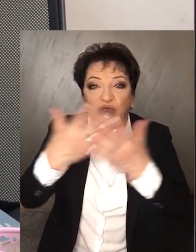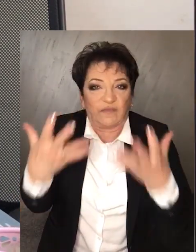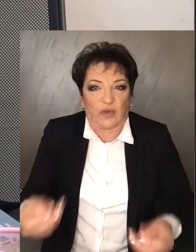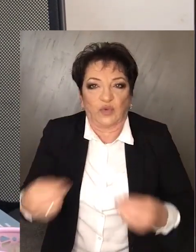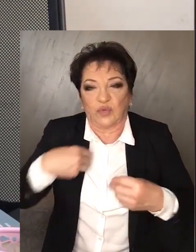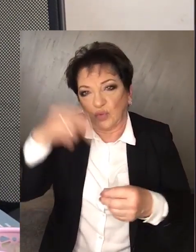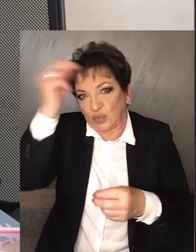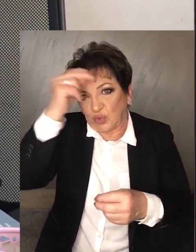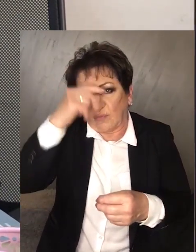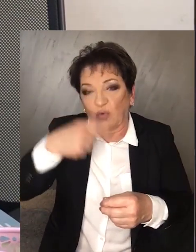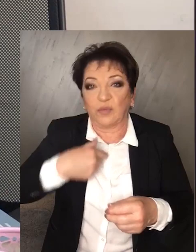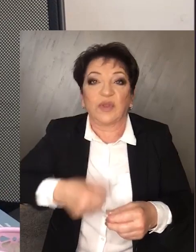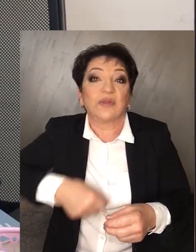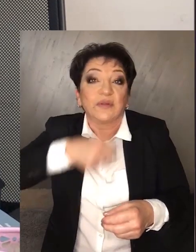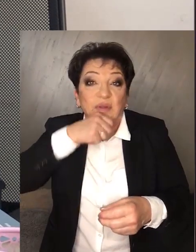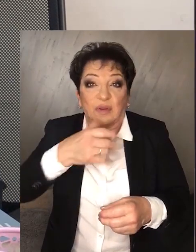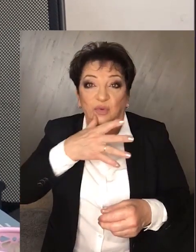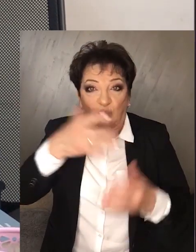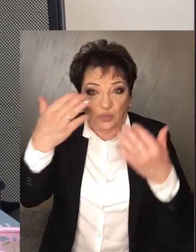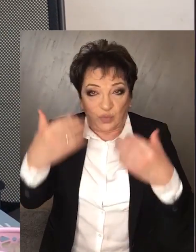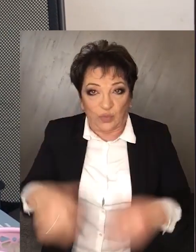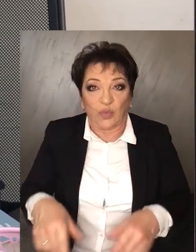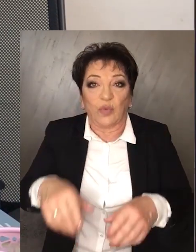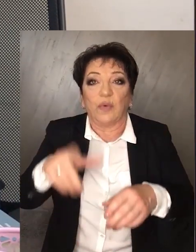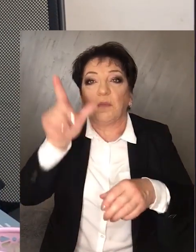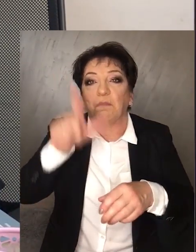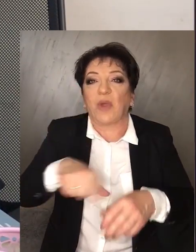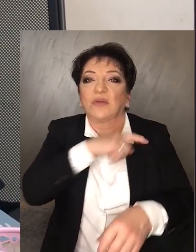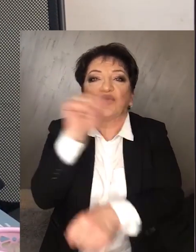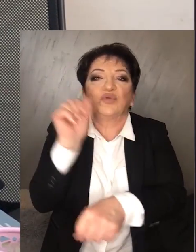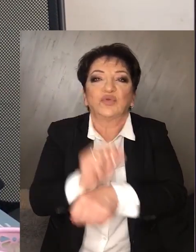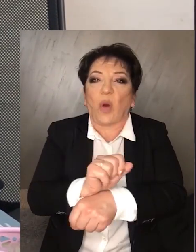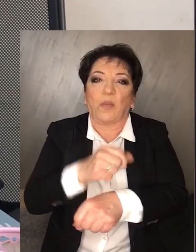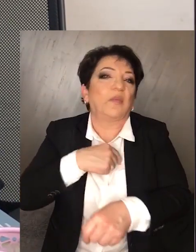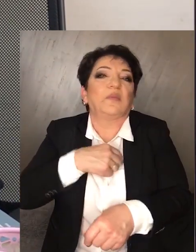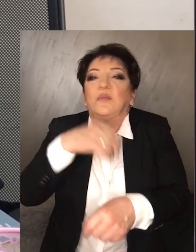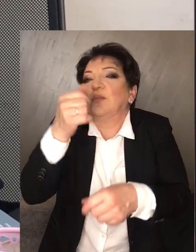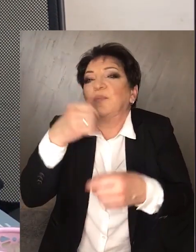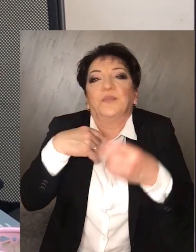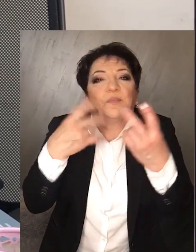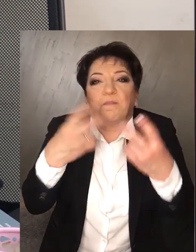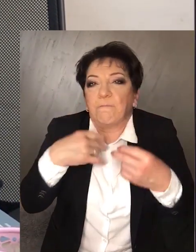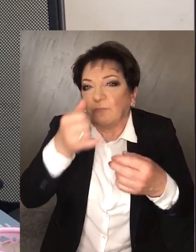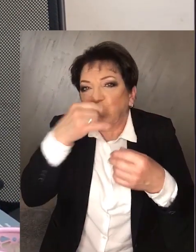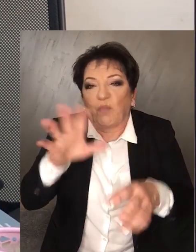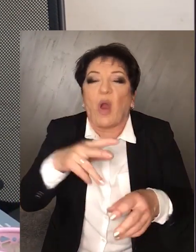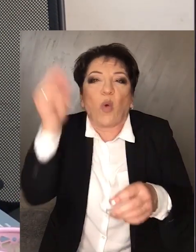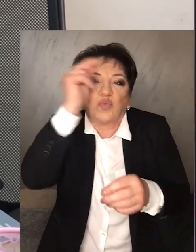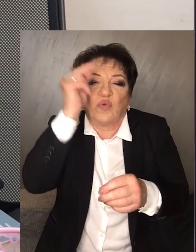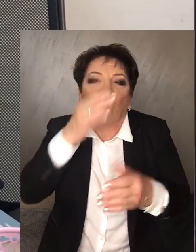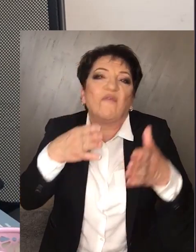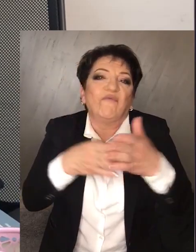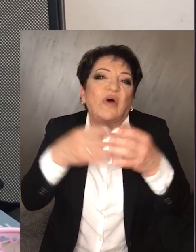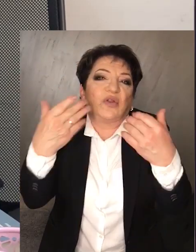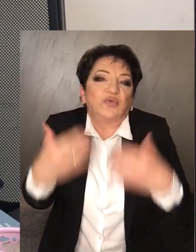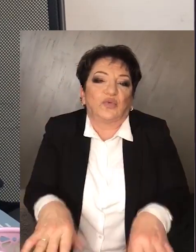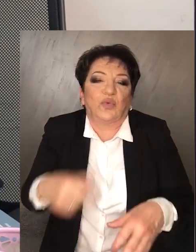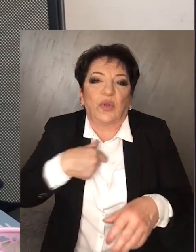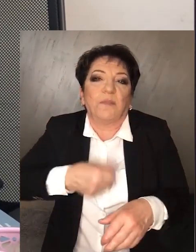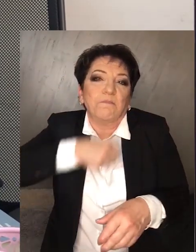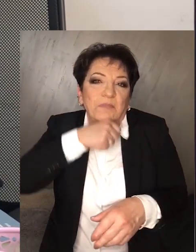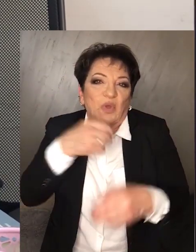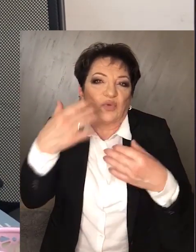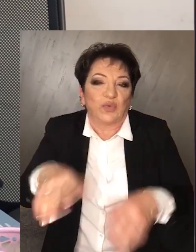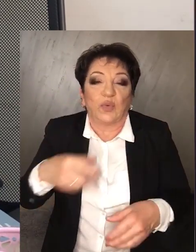խուլ աշակերտներից անվերջ սովորում եմ մինչև այսօր։ Իմ տարիքը այն տարիքն է, որ մարդիկ արդեն